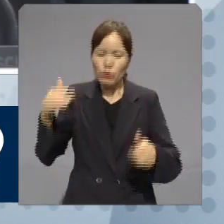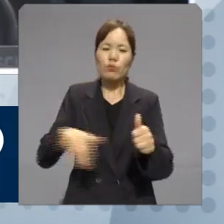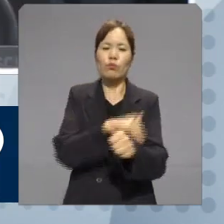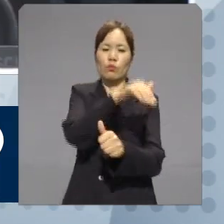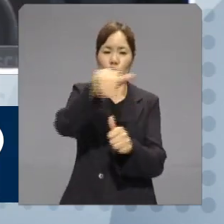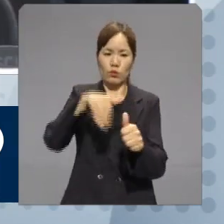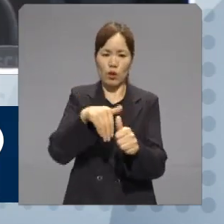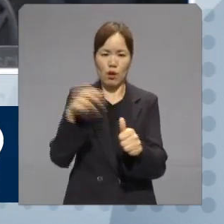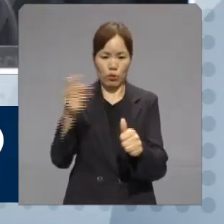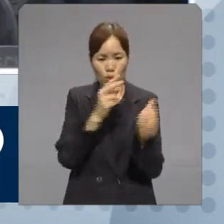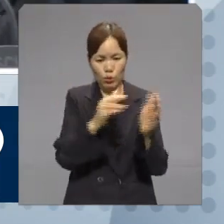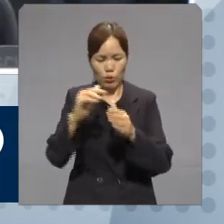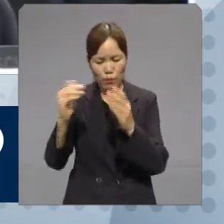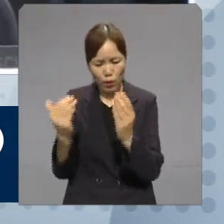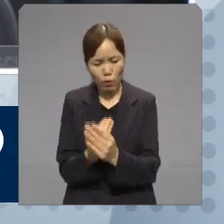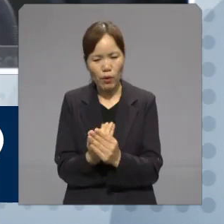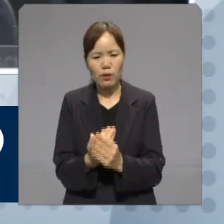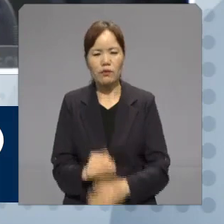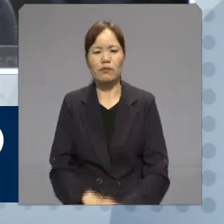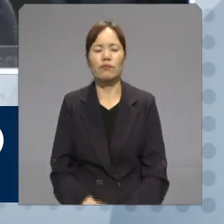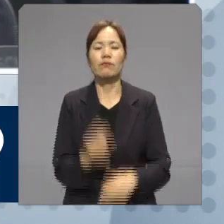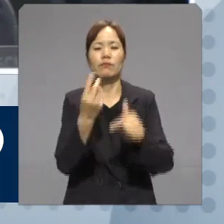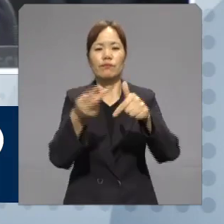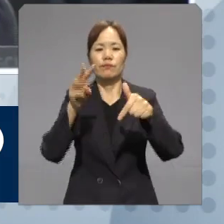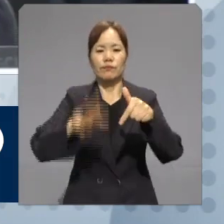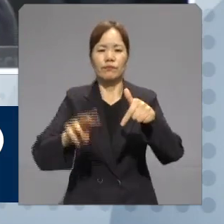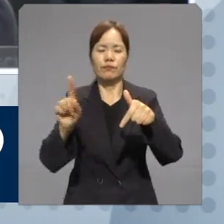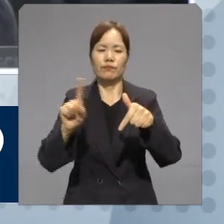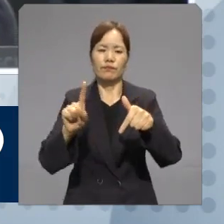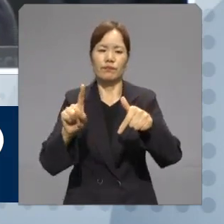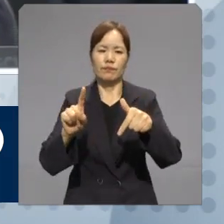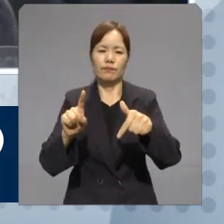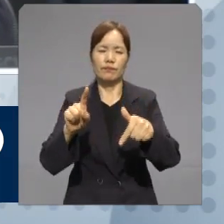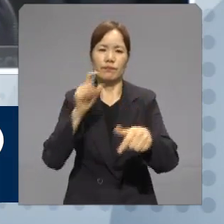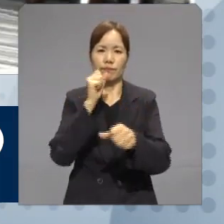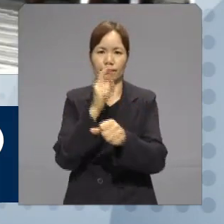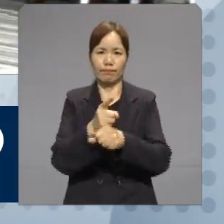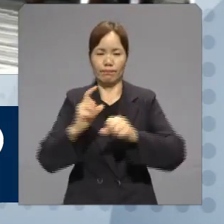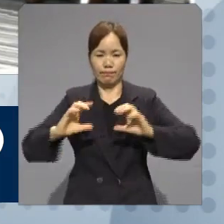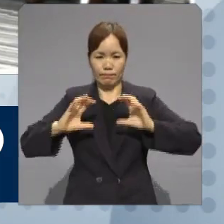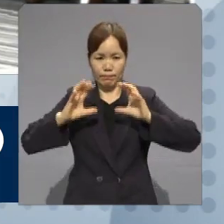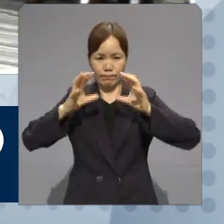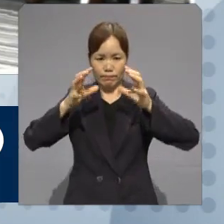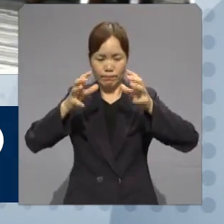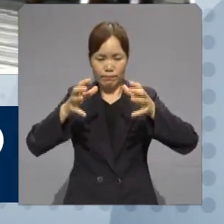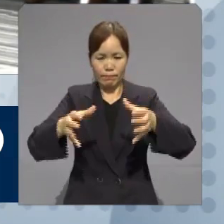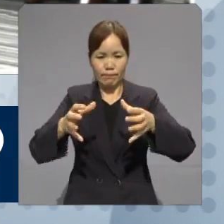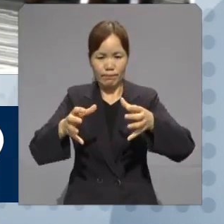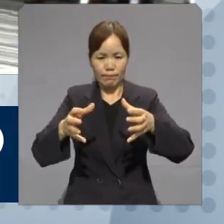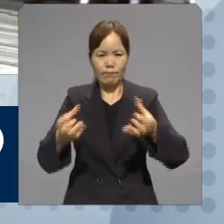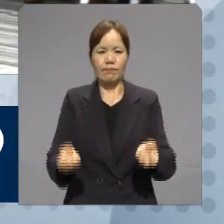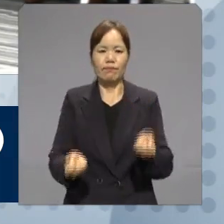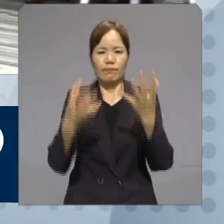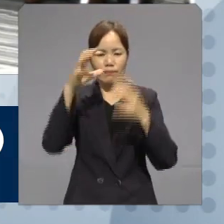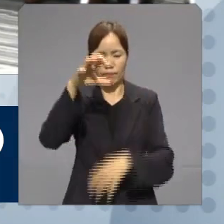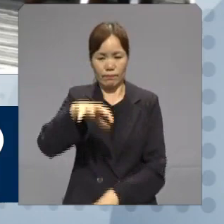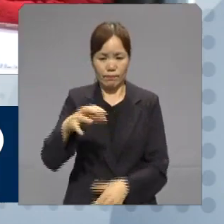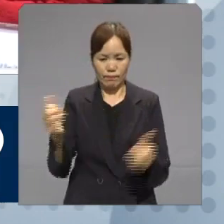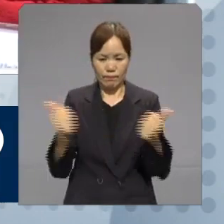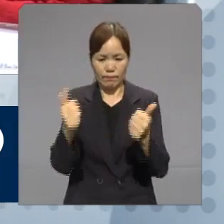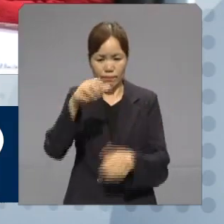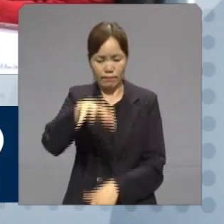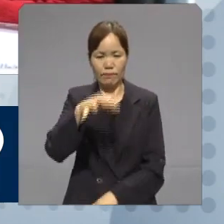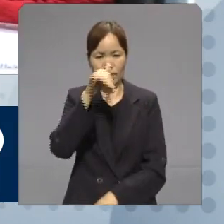그리고 준비가 되어 있기 때문입니다 인천은 이미 세계 컨벤시아 회의장을 갖추고